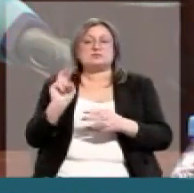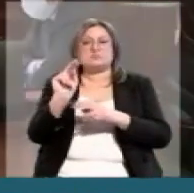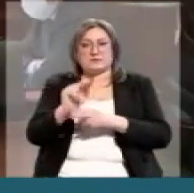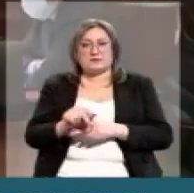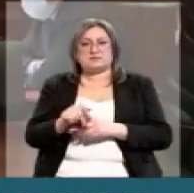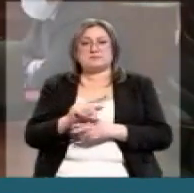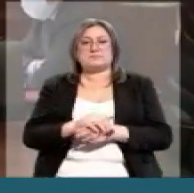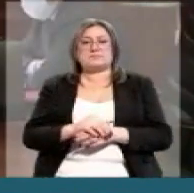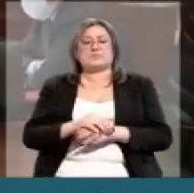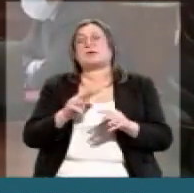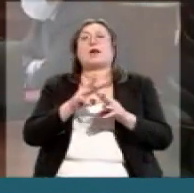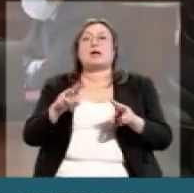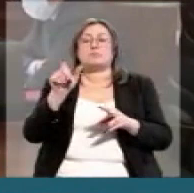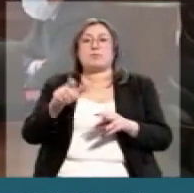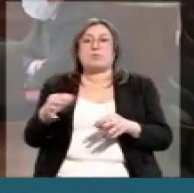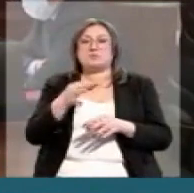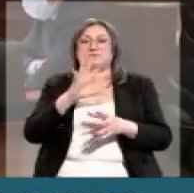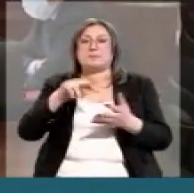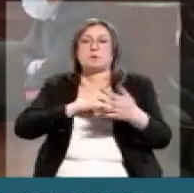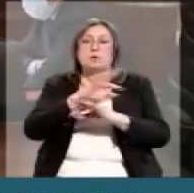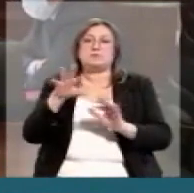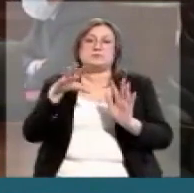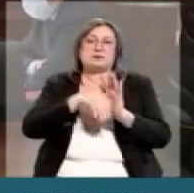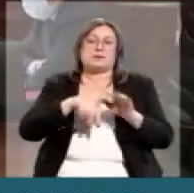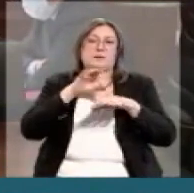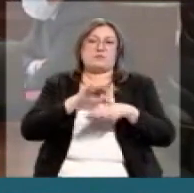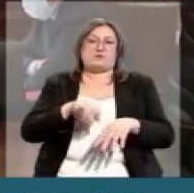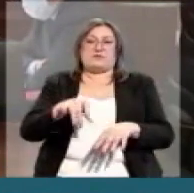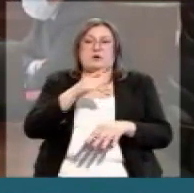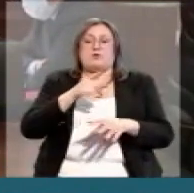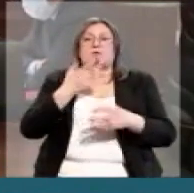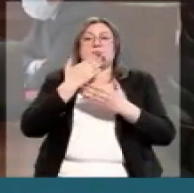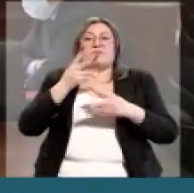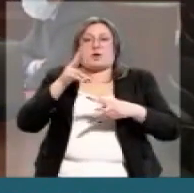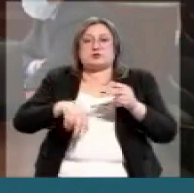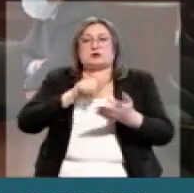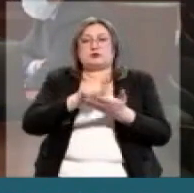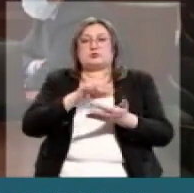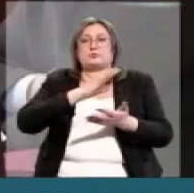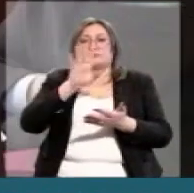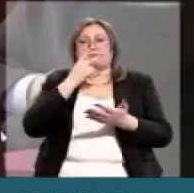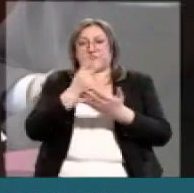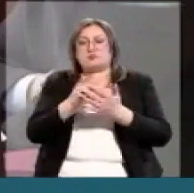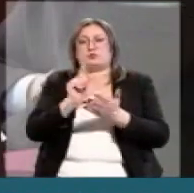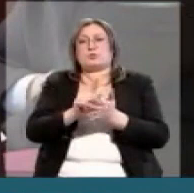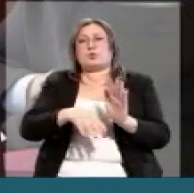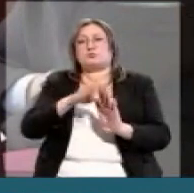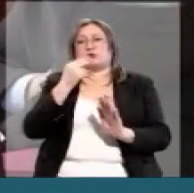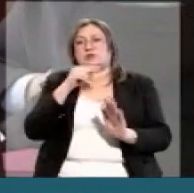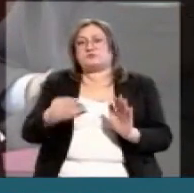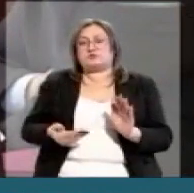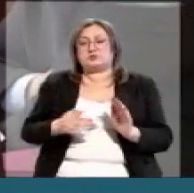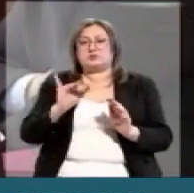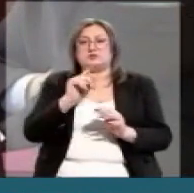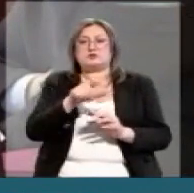Исправляйте. По словам акима области, все проекты, внедряемые в регионах, в конечном итоге должны отразиться на улучшении качества